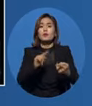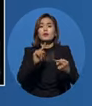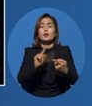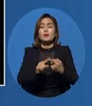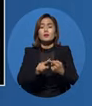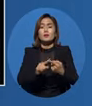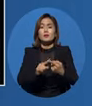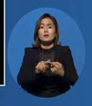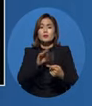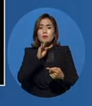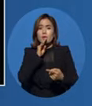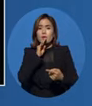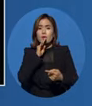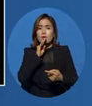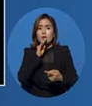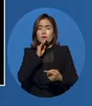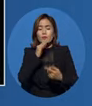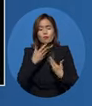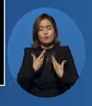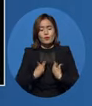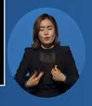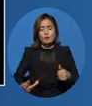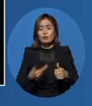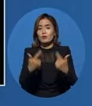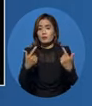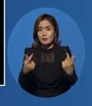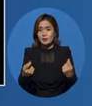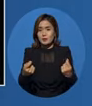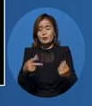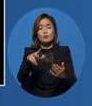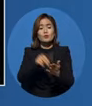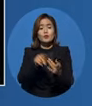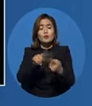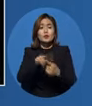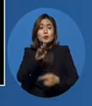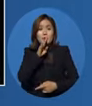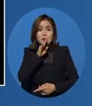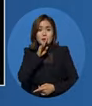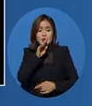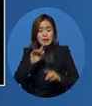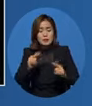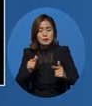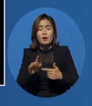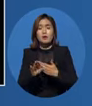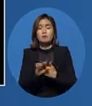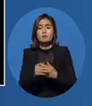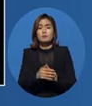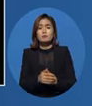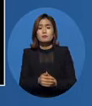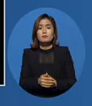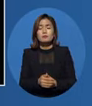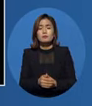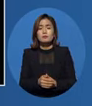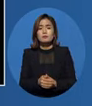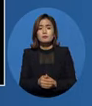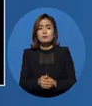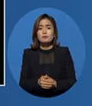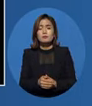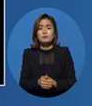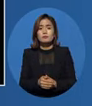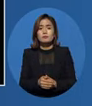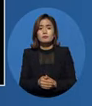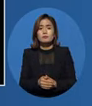욕보이는 거라고 생각합니다 이 문제에 대해서 이게 사실인지 아니면 어 또 어